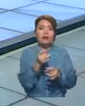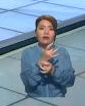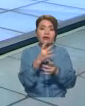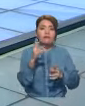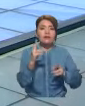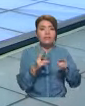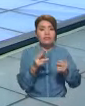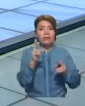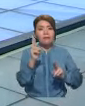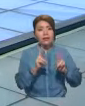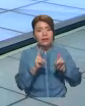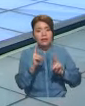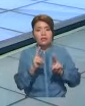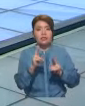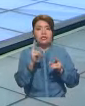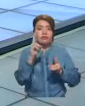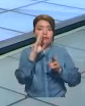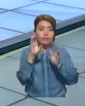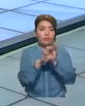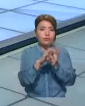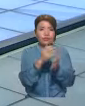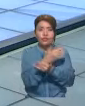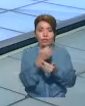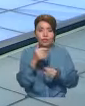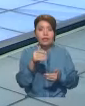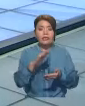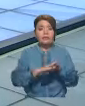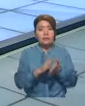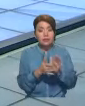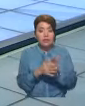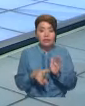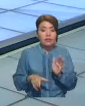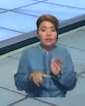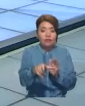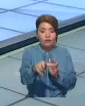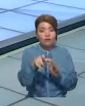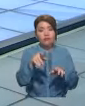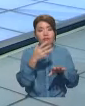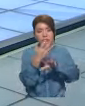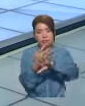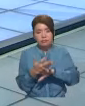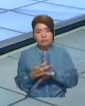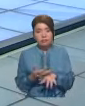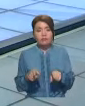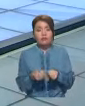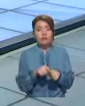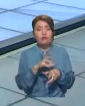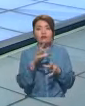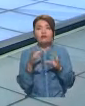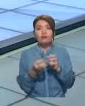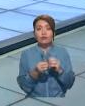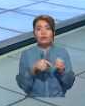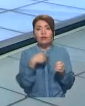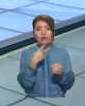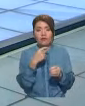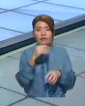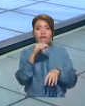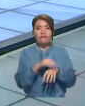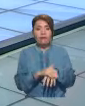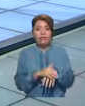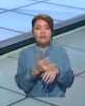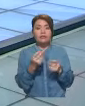и дисциплины у водителей, состояние дорог и инфраструктуры. И это не жалобы автолюбителей, а выводы самих чиновников. Факт признали